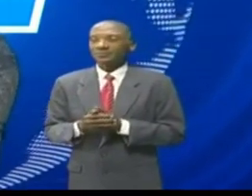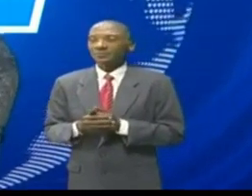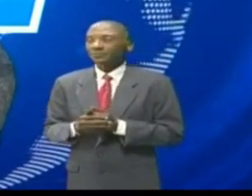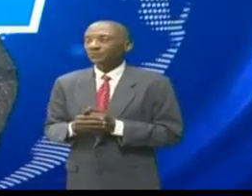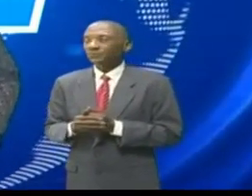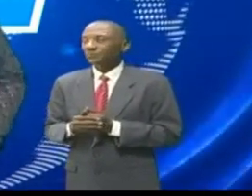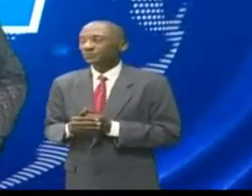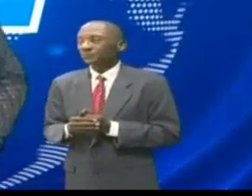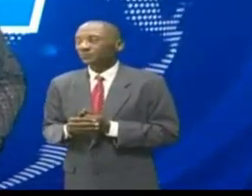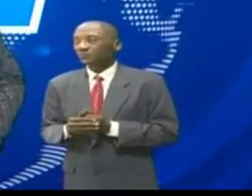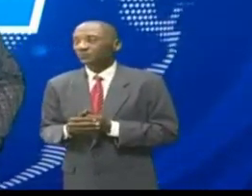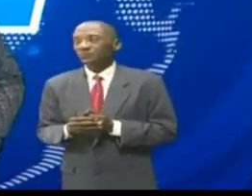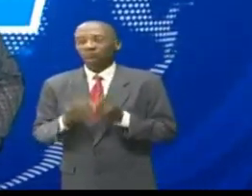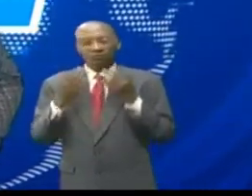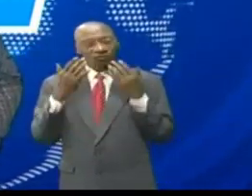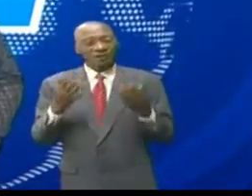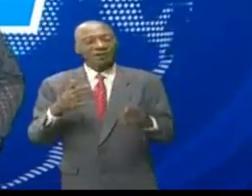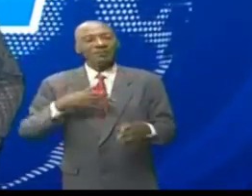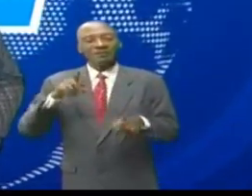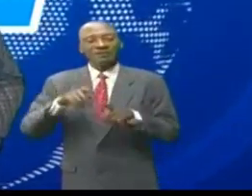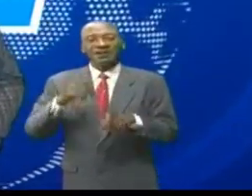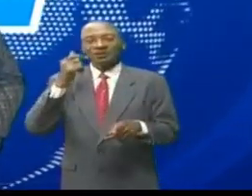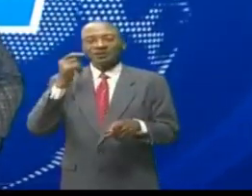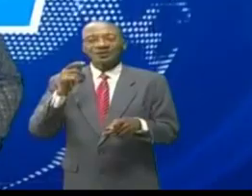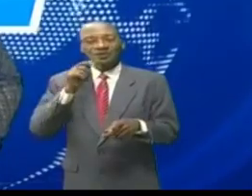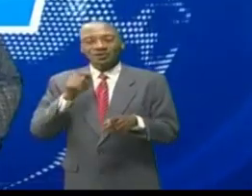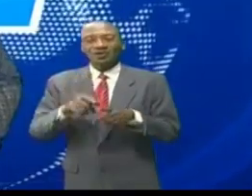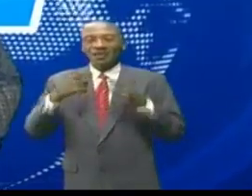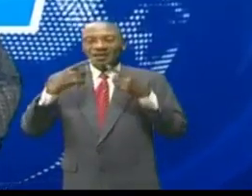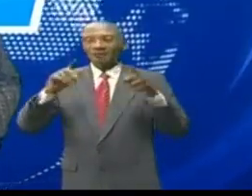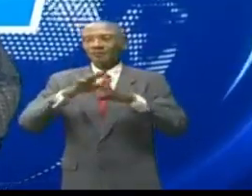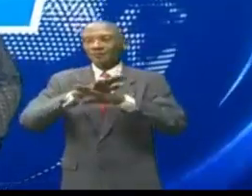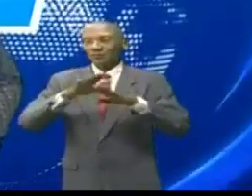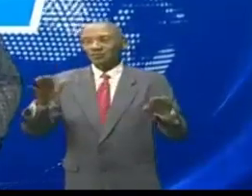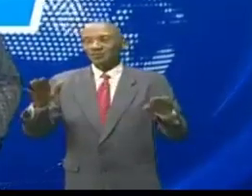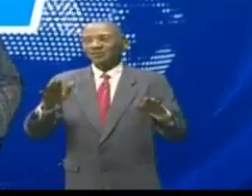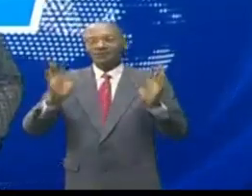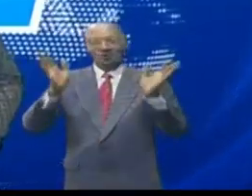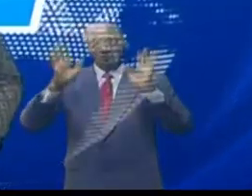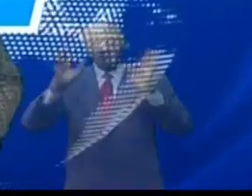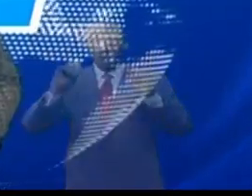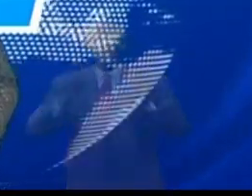Voilà, c'est ici que prend fin ce journal. Merci de votre attention et bonne suite de programme sur la RTNC. Au revoir.